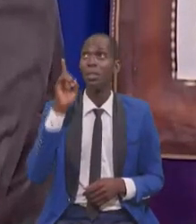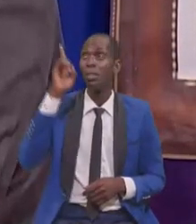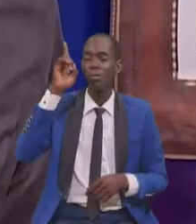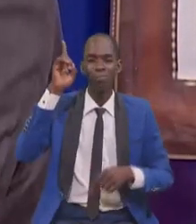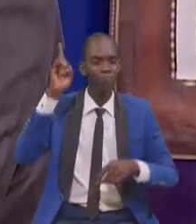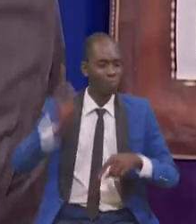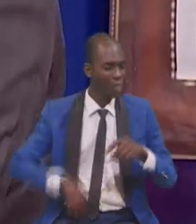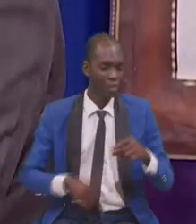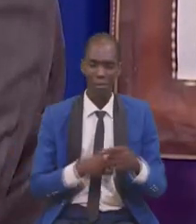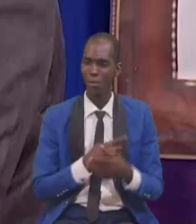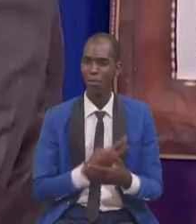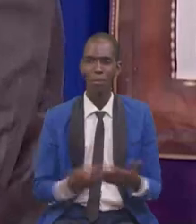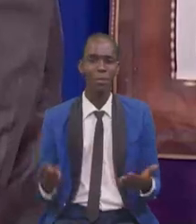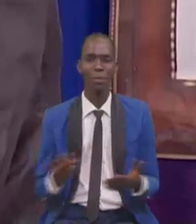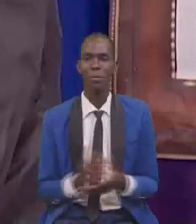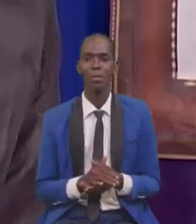Le Seigneur ne peut jamais jouer.